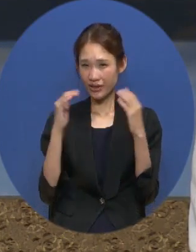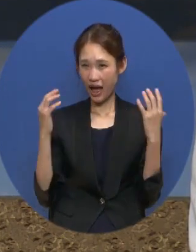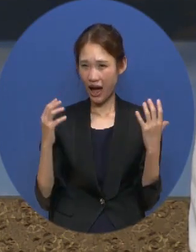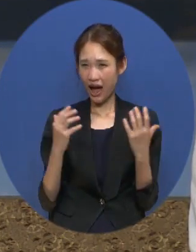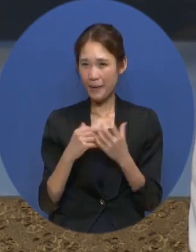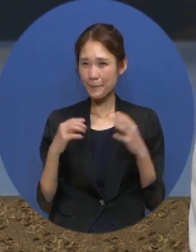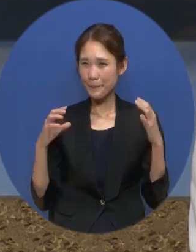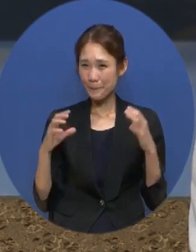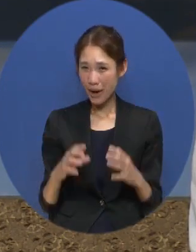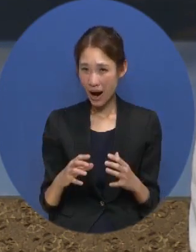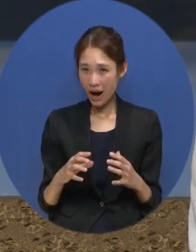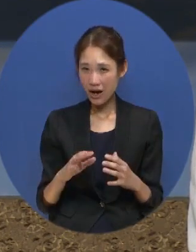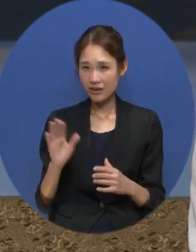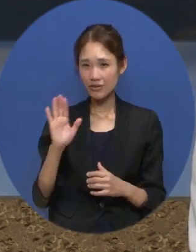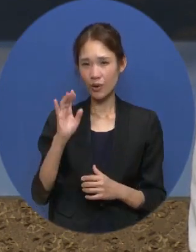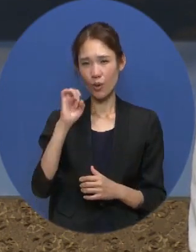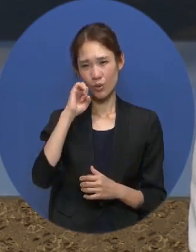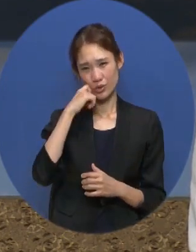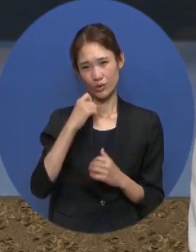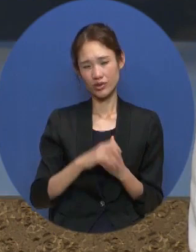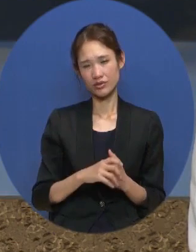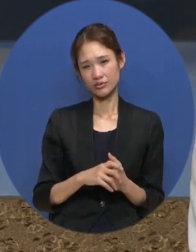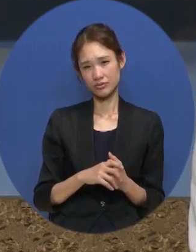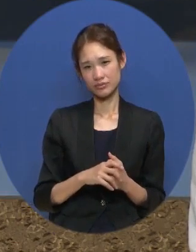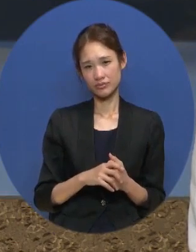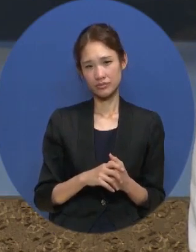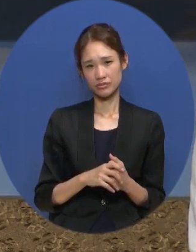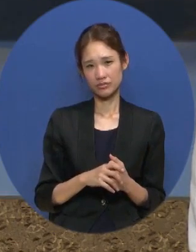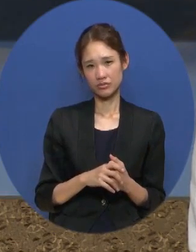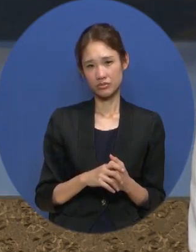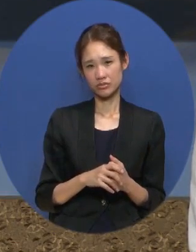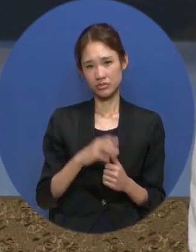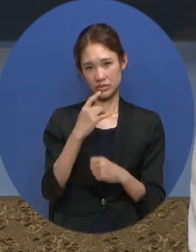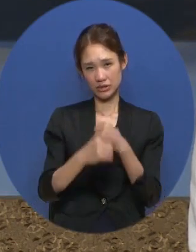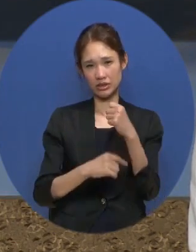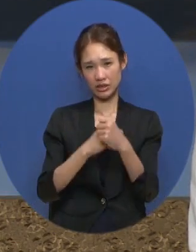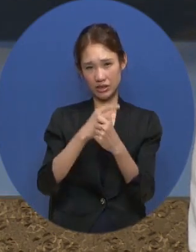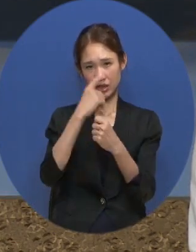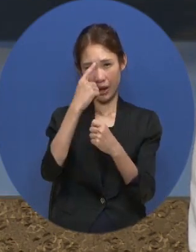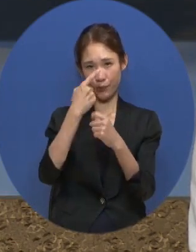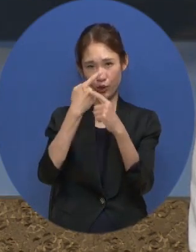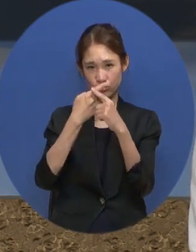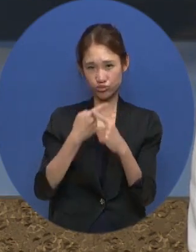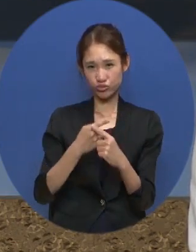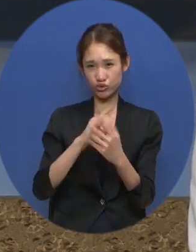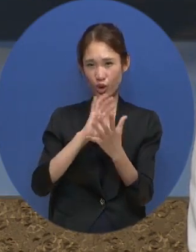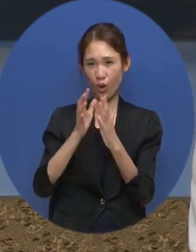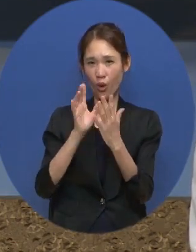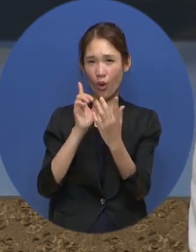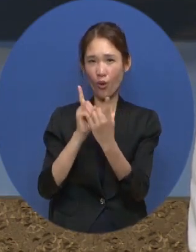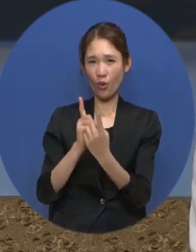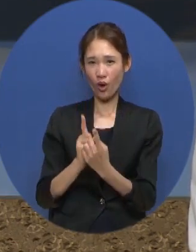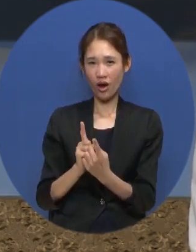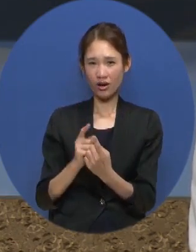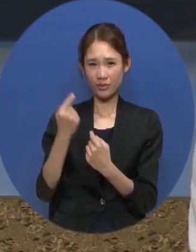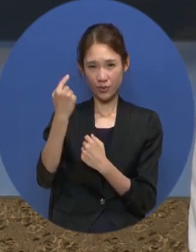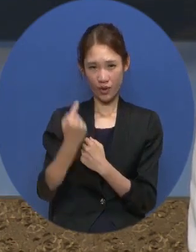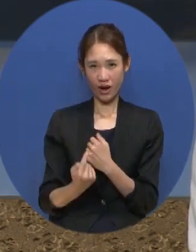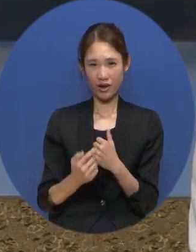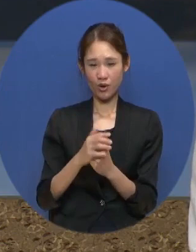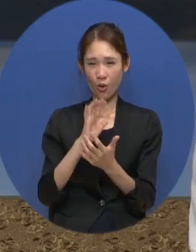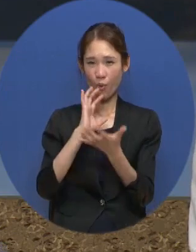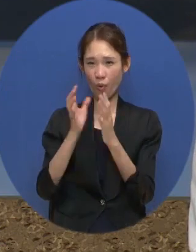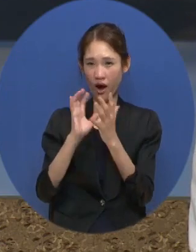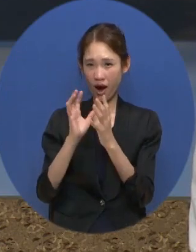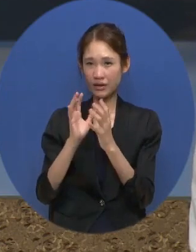식구들이 한번 모이기가 되게 어렵습니다. 그래서 네. 난 1년에 한번 무조건 워크숍 때는 와야 돼요. 워크숍을 위해서. 워크숍이 예.